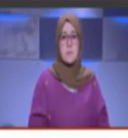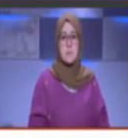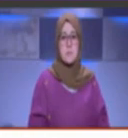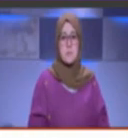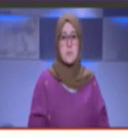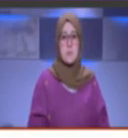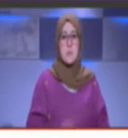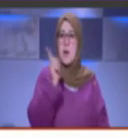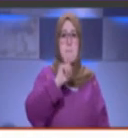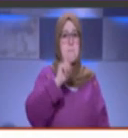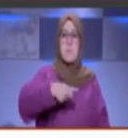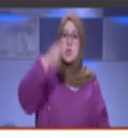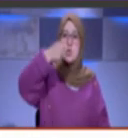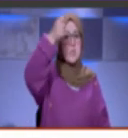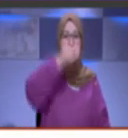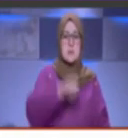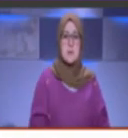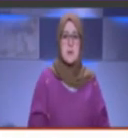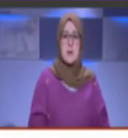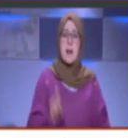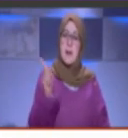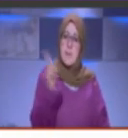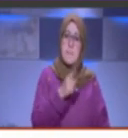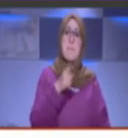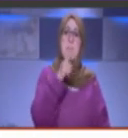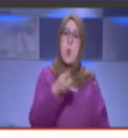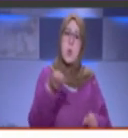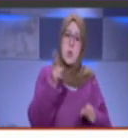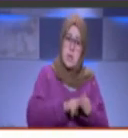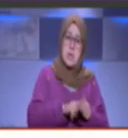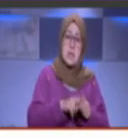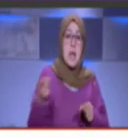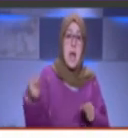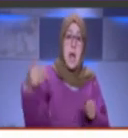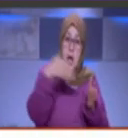تزيد. لكن برضو بقول تاني